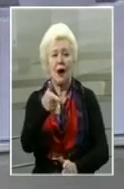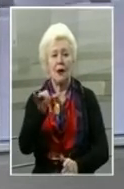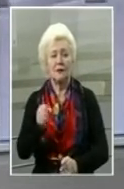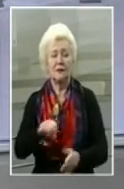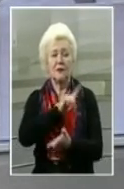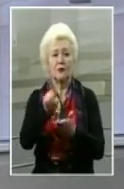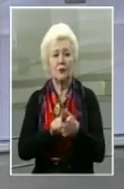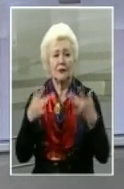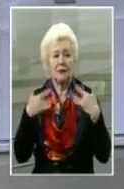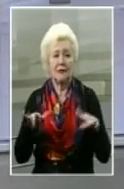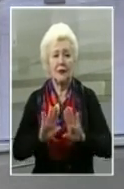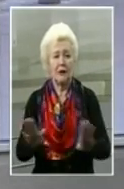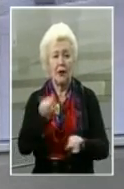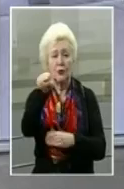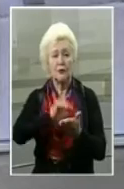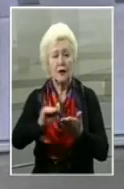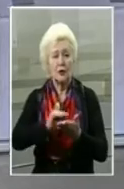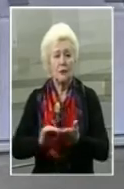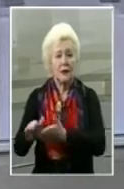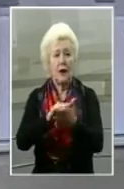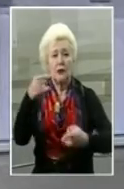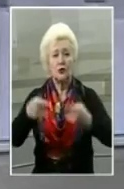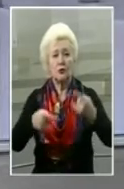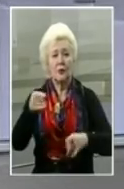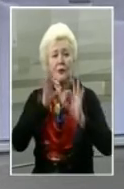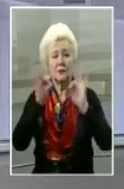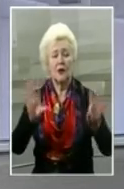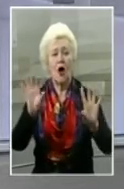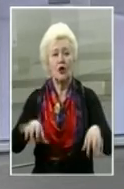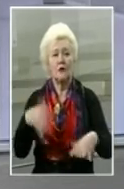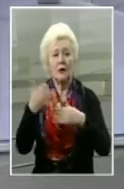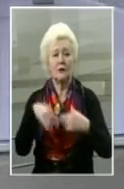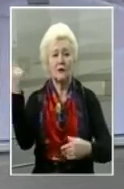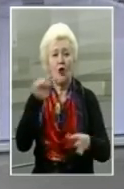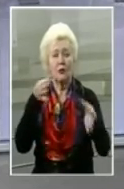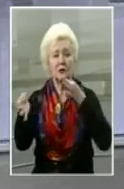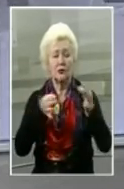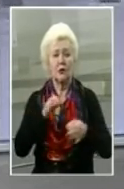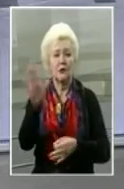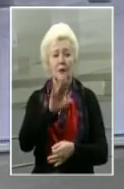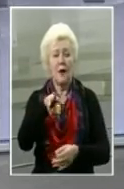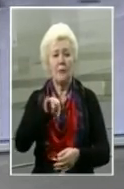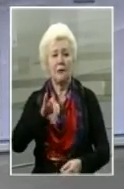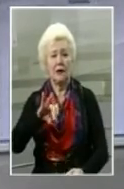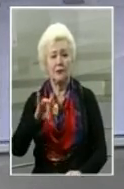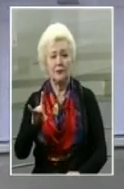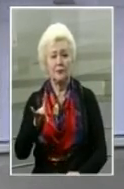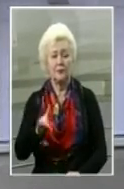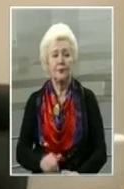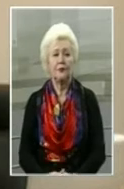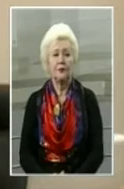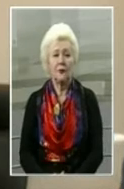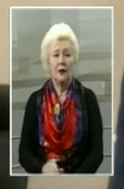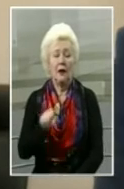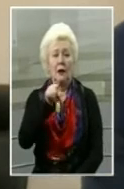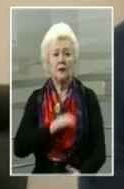посади звільняюсь. Про це кореспондентам Суспільного сказав голова Херсонської обласної ради Владислав Мангер.